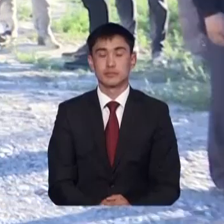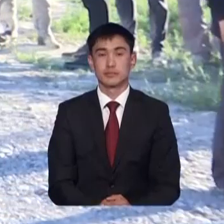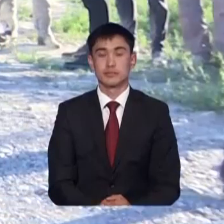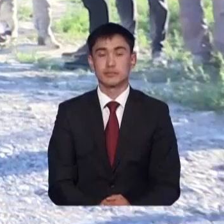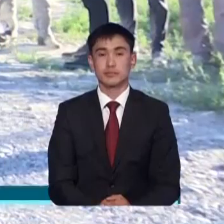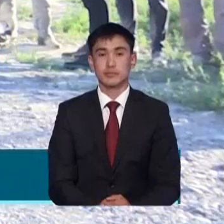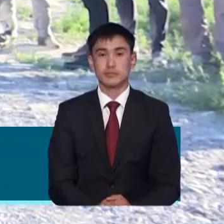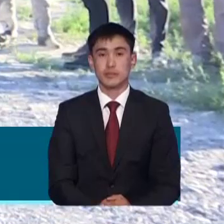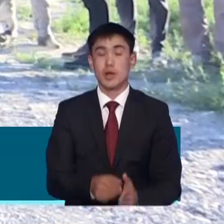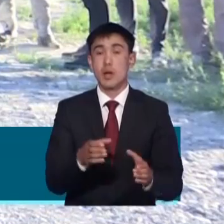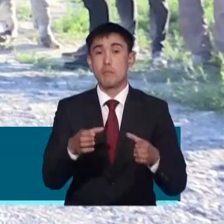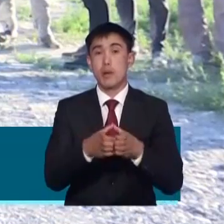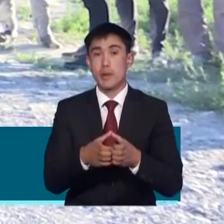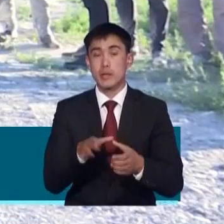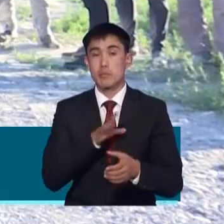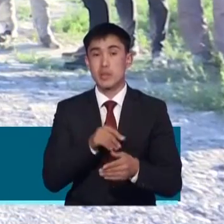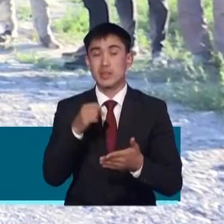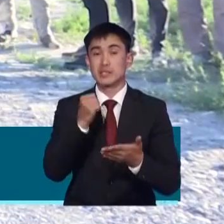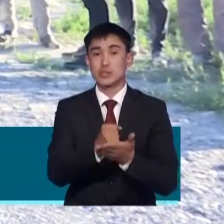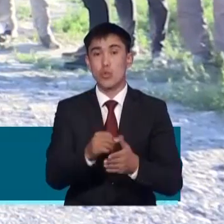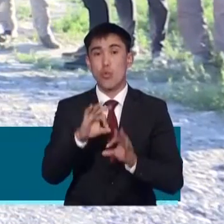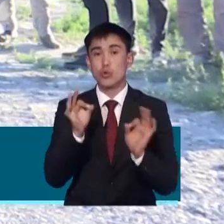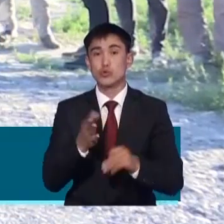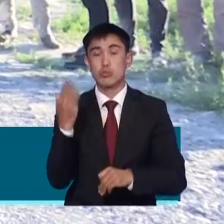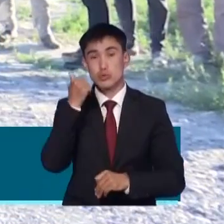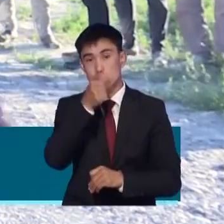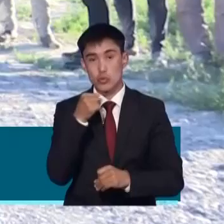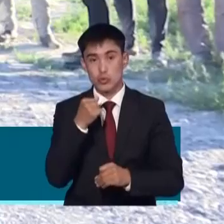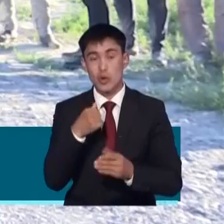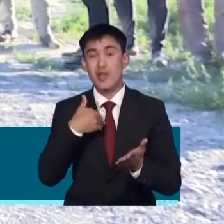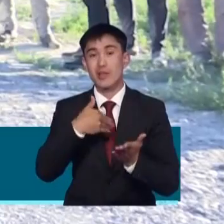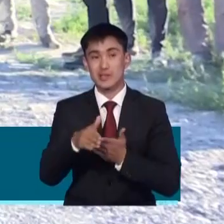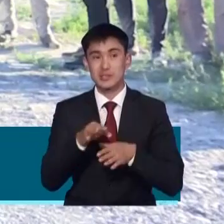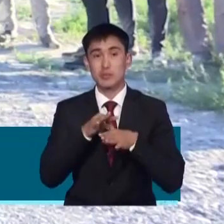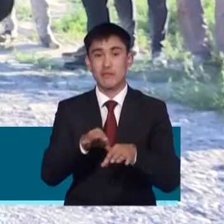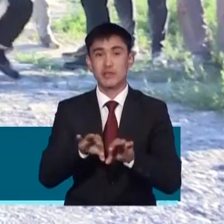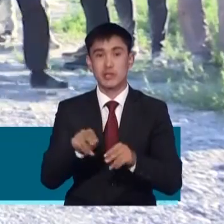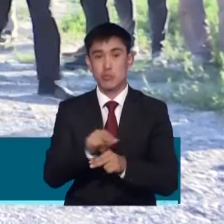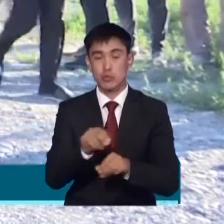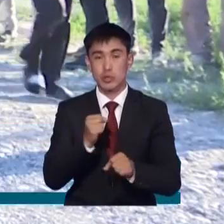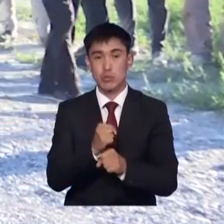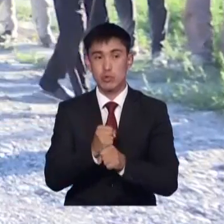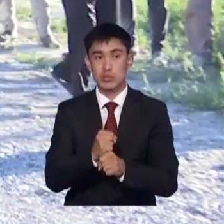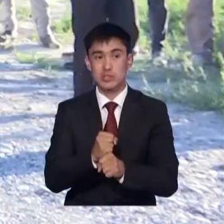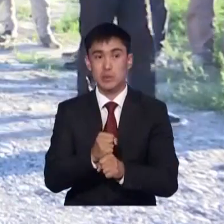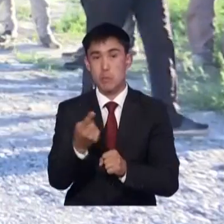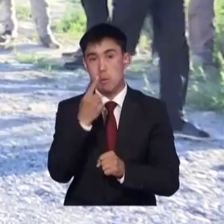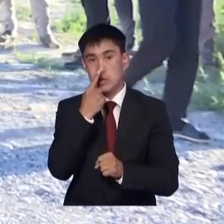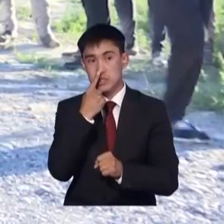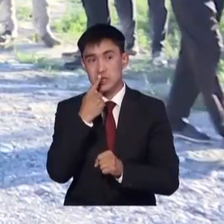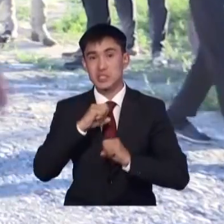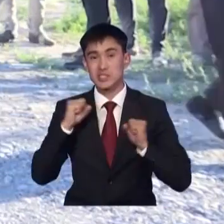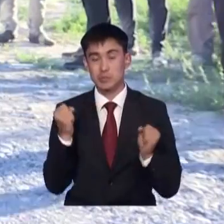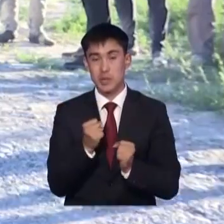материале подрядная компания была назначена осенью прошлого года но они отказались проводить ремонтные работы из-за приближающейся